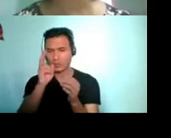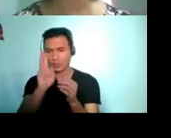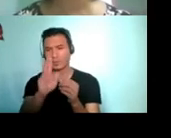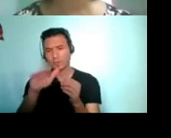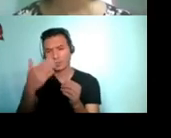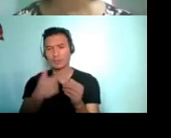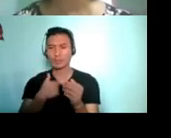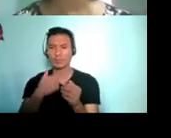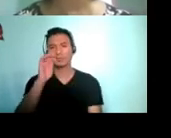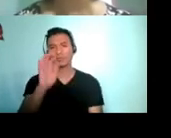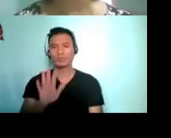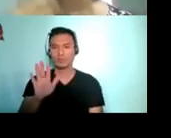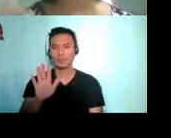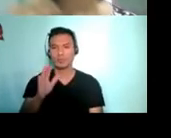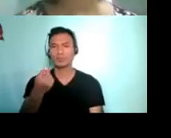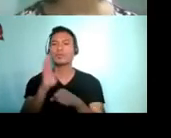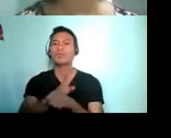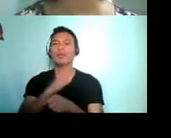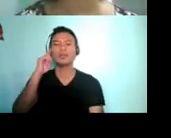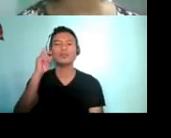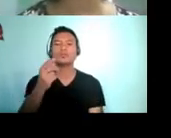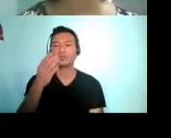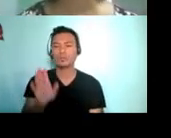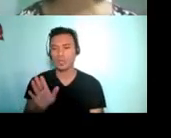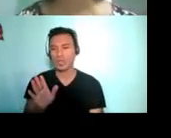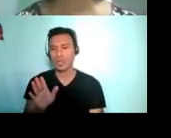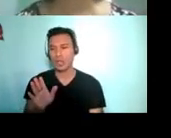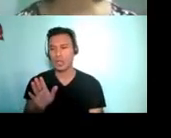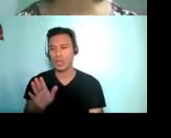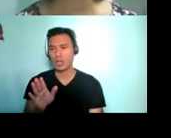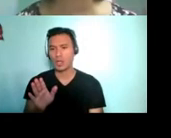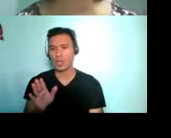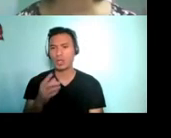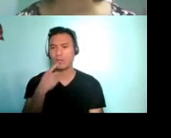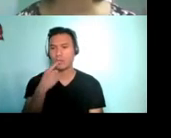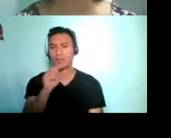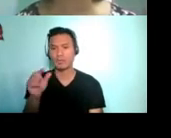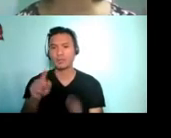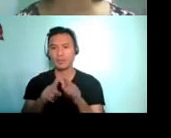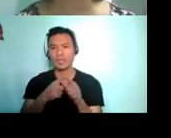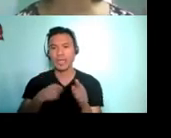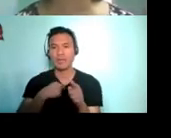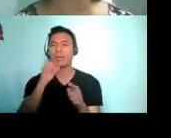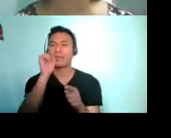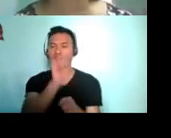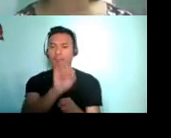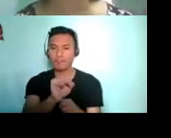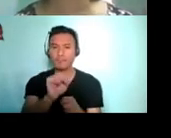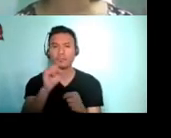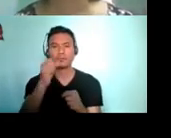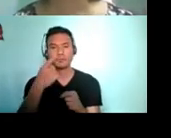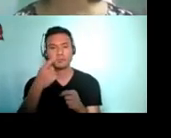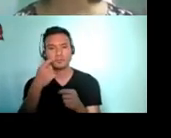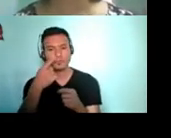त भन्ने कुरा चाहिँ हामीले उसैलाई सोध्ने हो। र सहयोग हुने व्यक्ति होइन हुने र हिंसा प्रभावित व्यक्तिलाई विश्वास